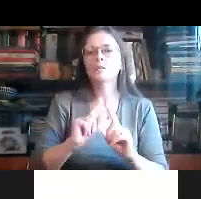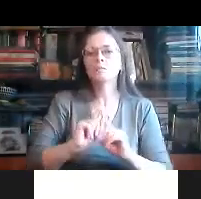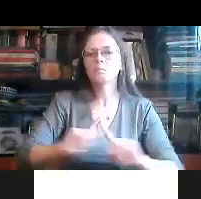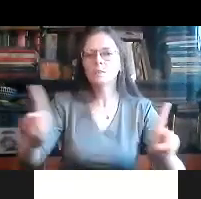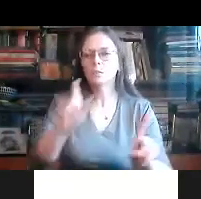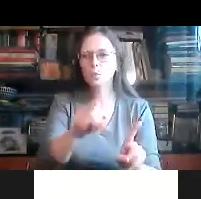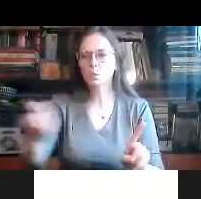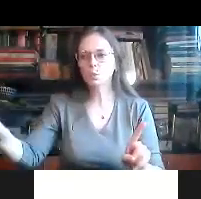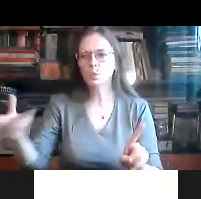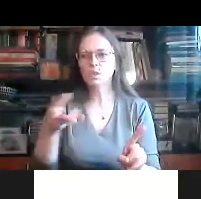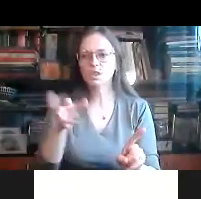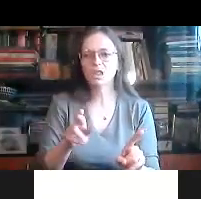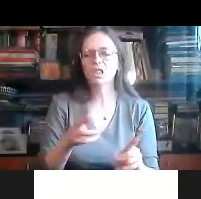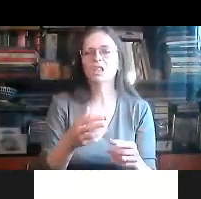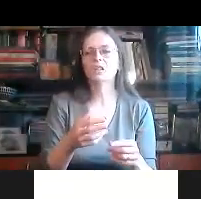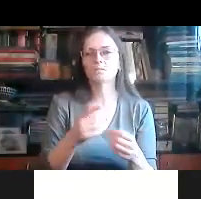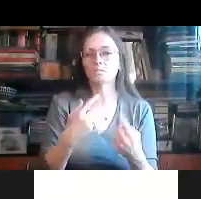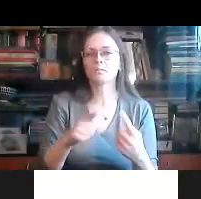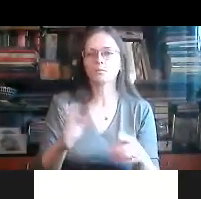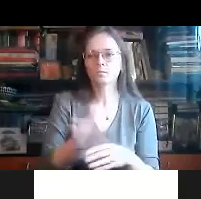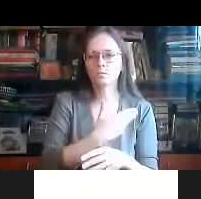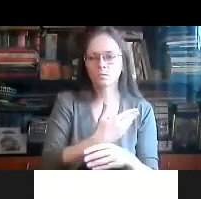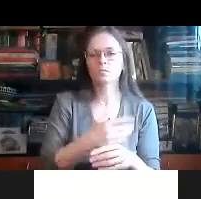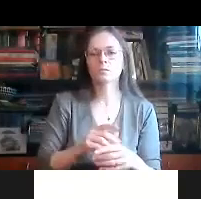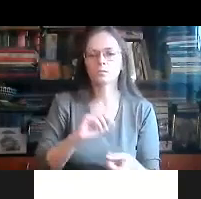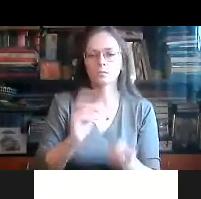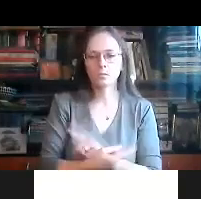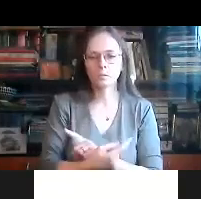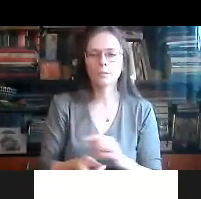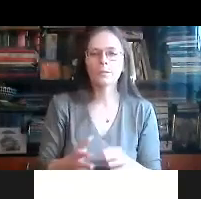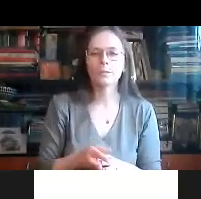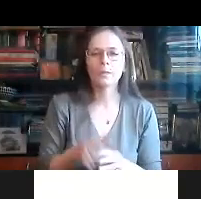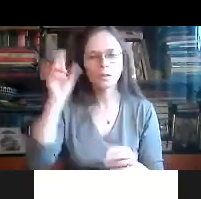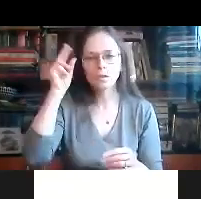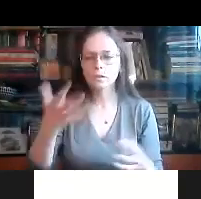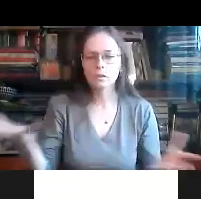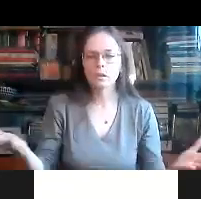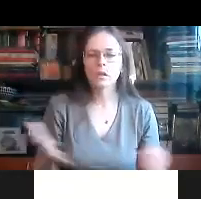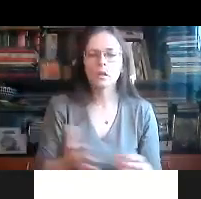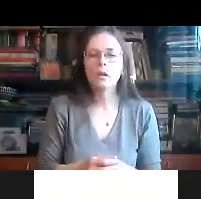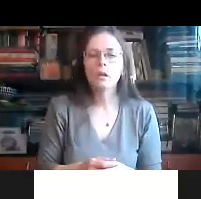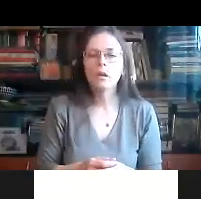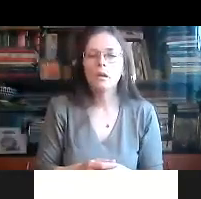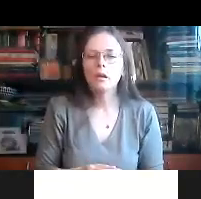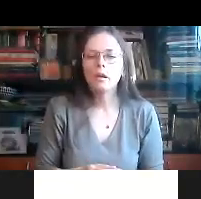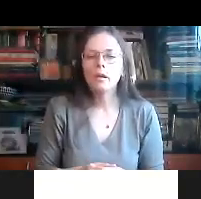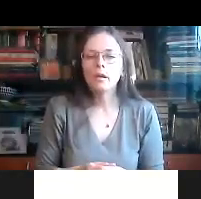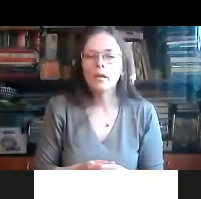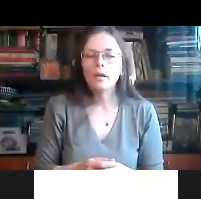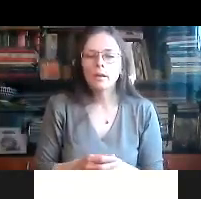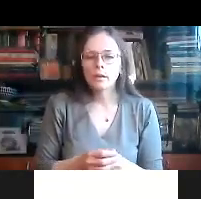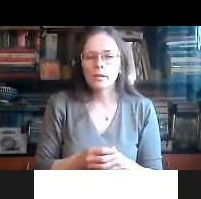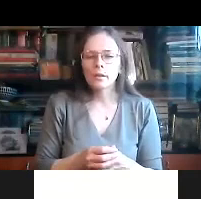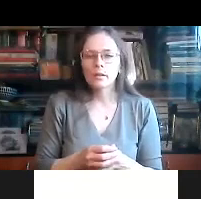обычно выступают и приезжают. Про топтанный шлях. Ты про этот. Я сказала как? Я что-то ошиблась с названием. Нормально. Я